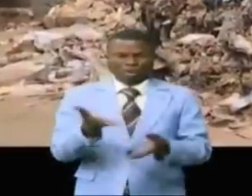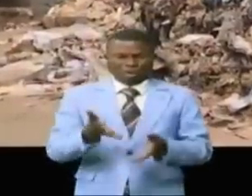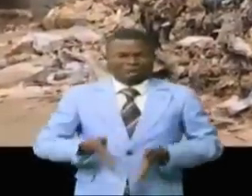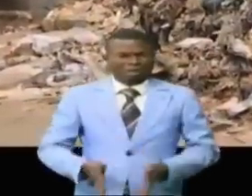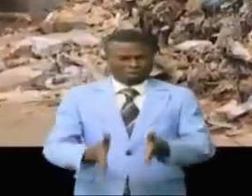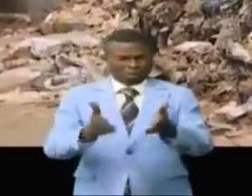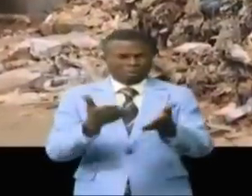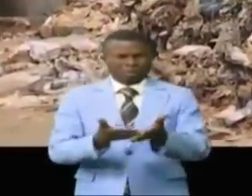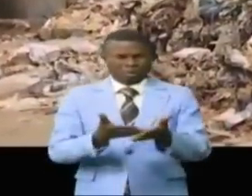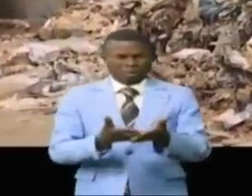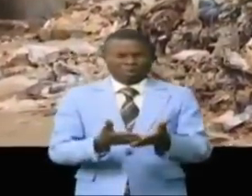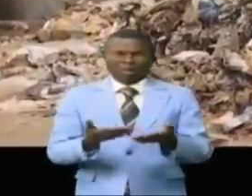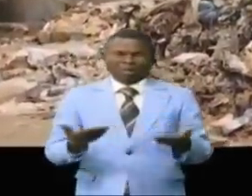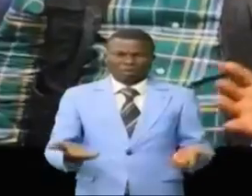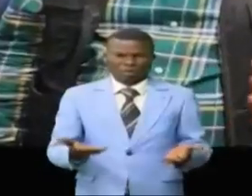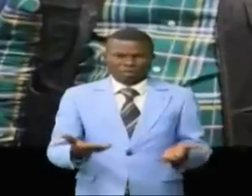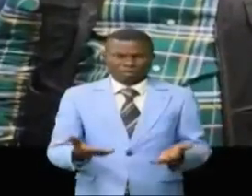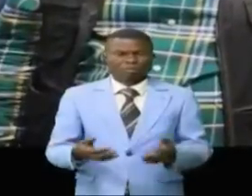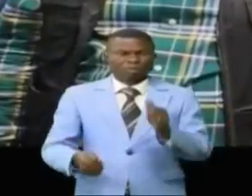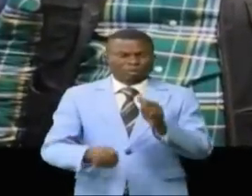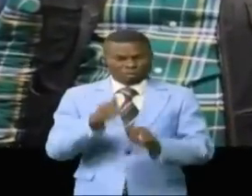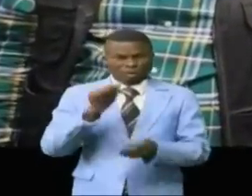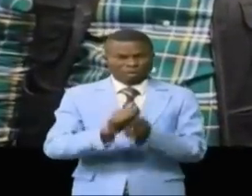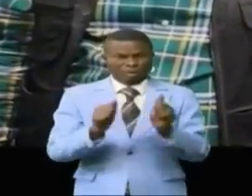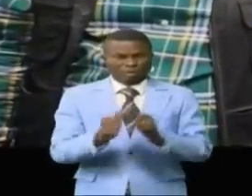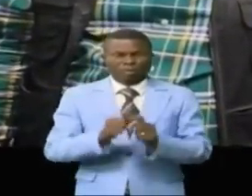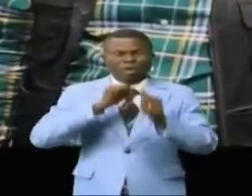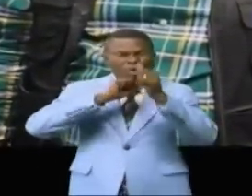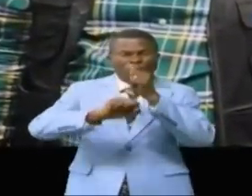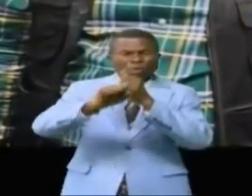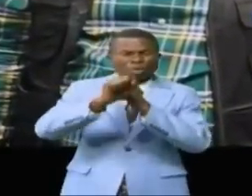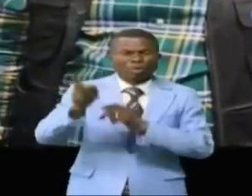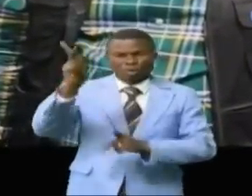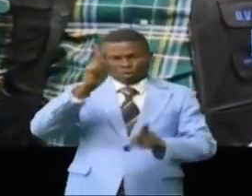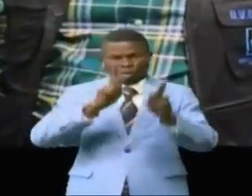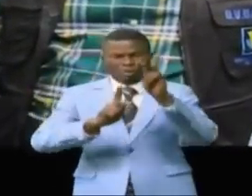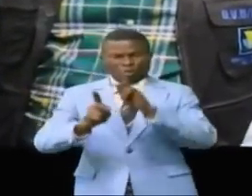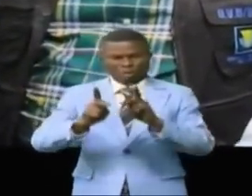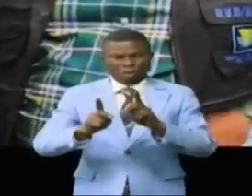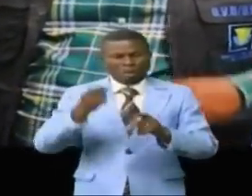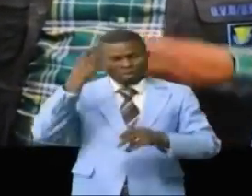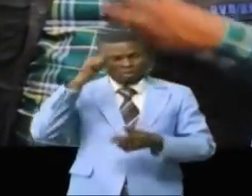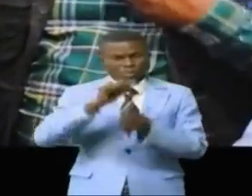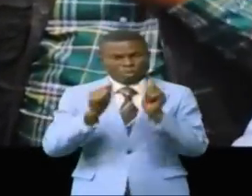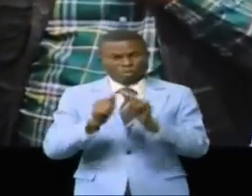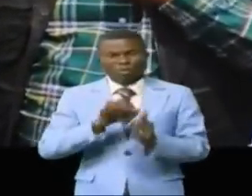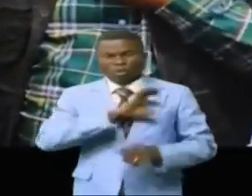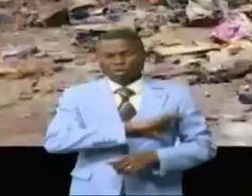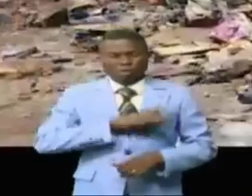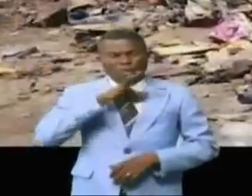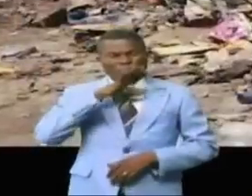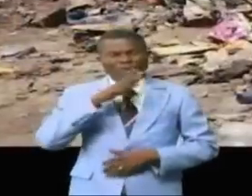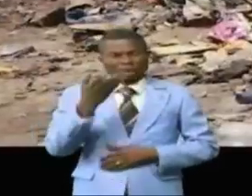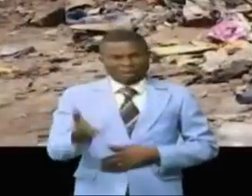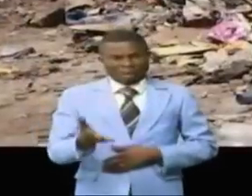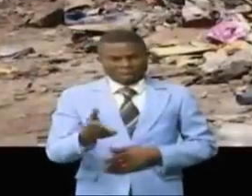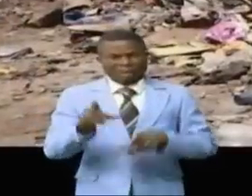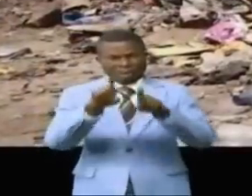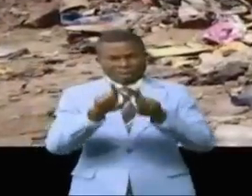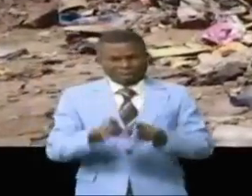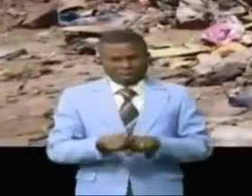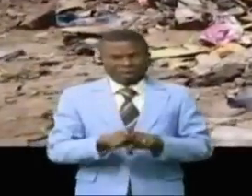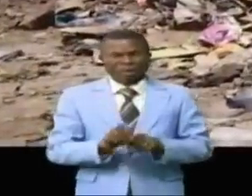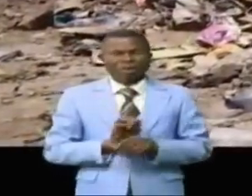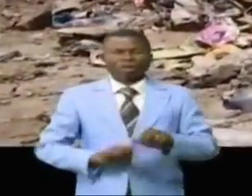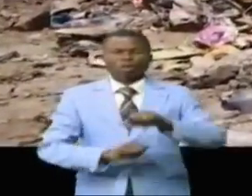caniveaux. Donc, au-delà de la question de la sensibilisation de nos populations par rapport à ce comportement citoyen, il y a aussi